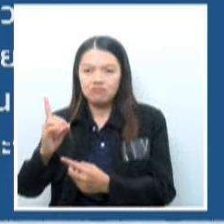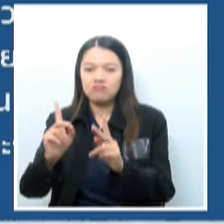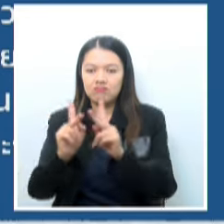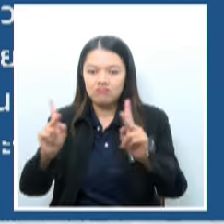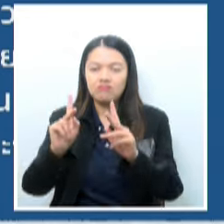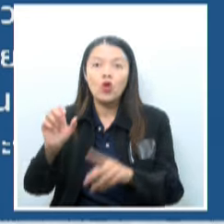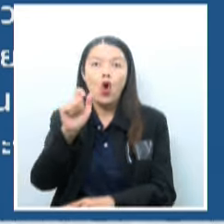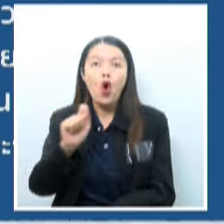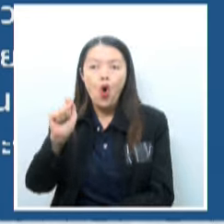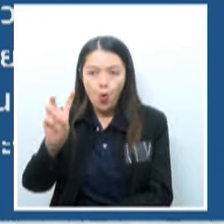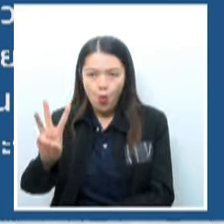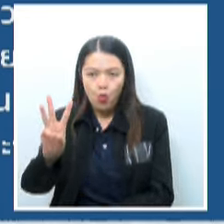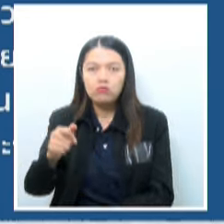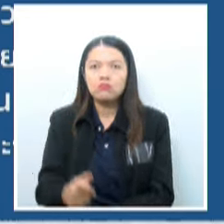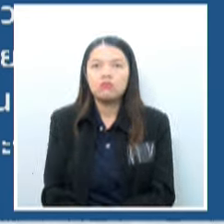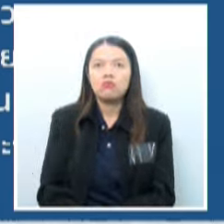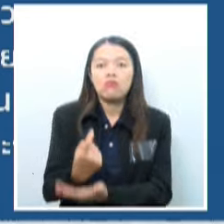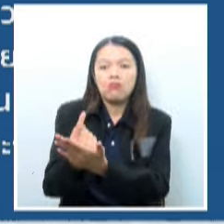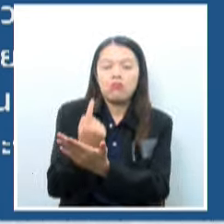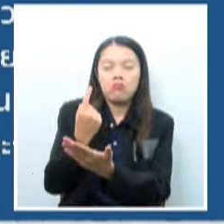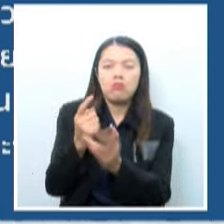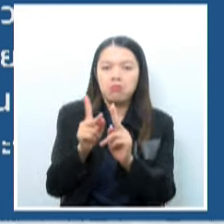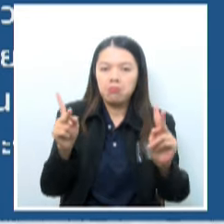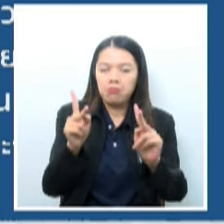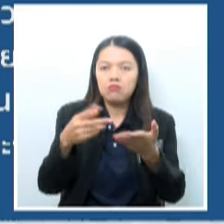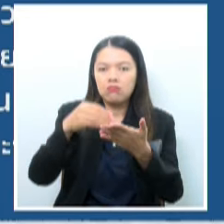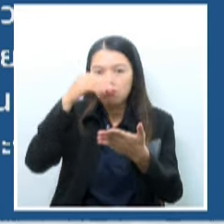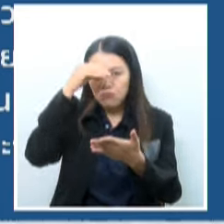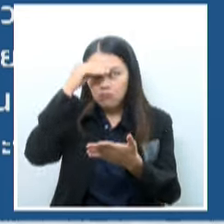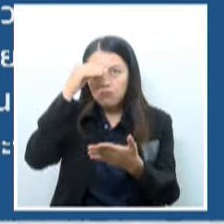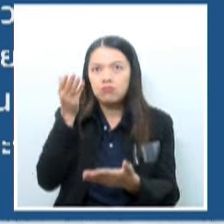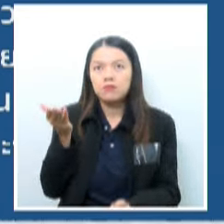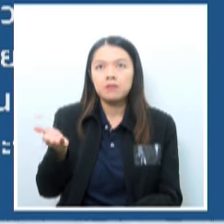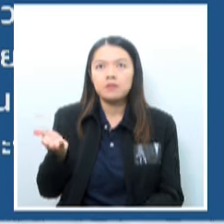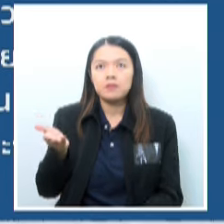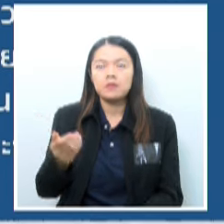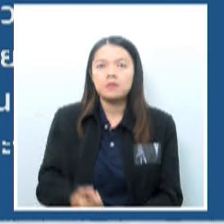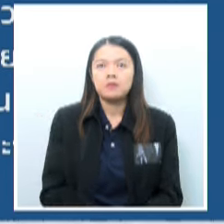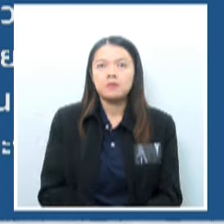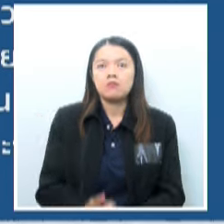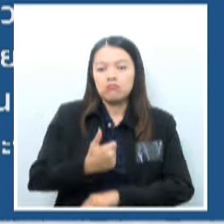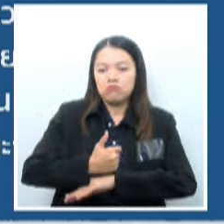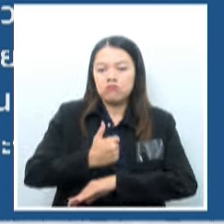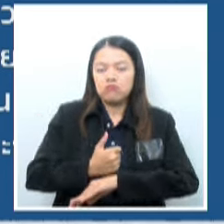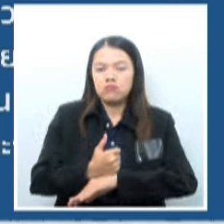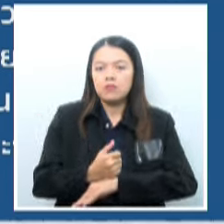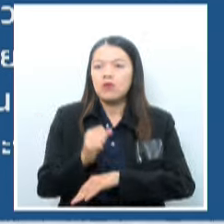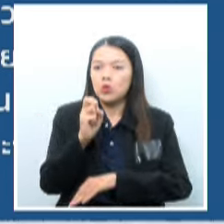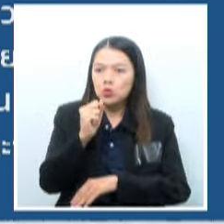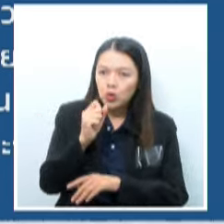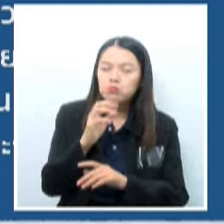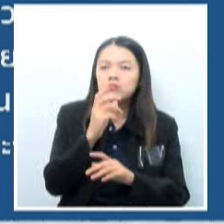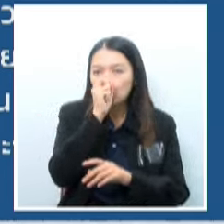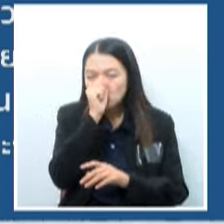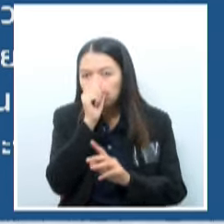าชีวศึกษาผู้แทนจากสำนักงานคณะกรรมการการศึกษาคือนายชนาธิปทุยแปรผู้อำนวยการสำนักทดสอบทางการศึกษา